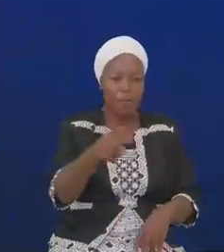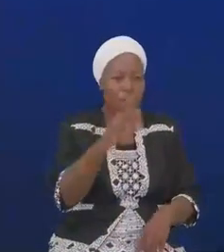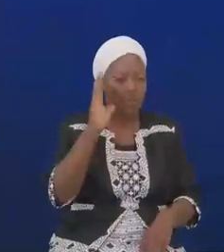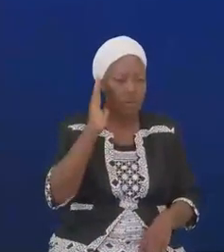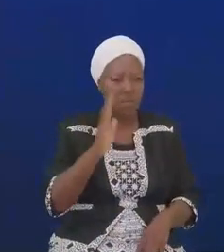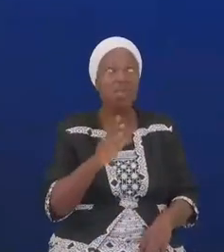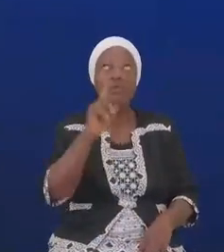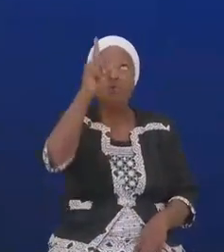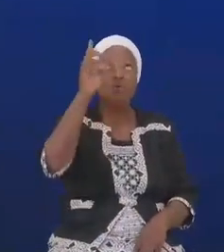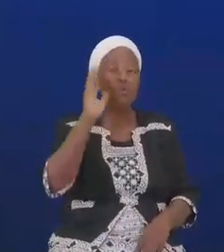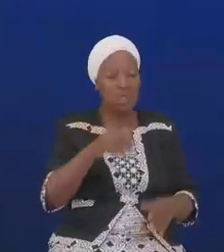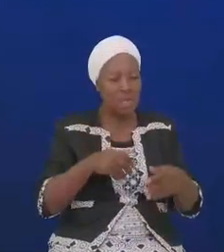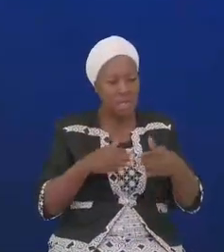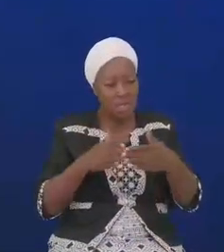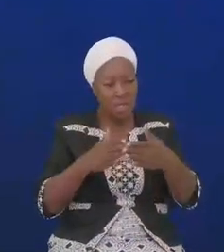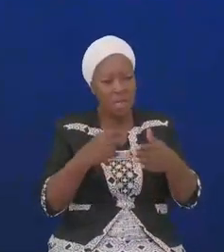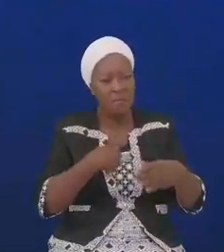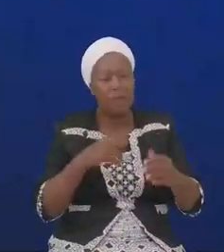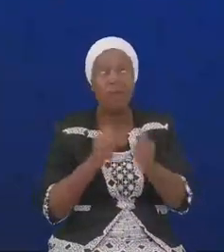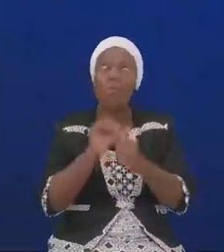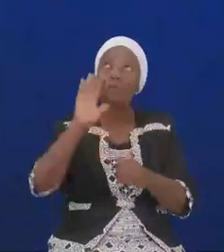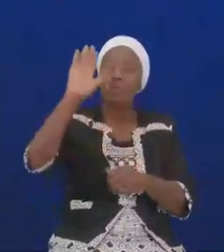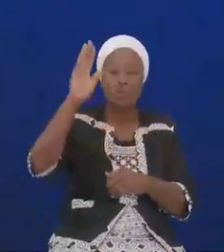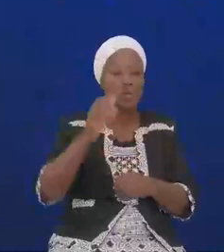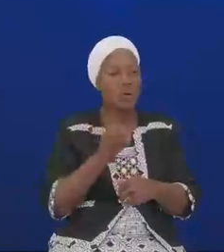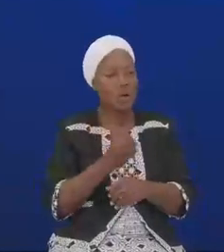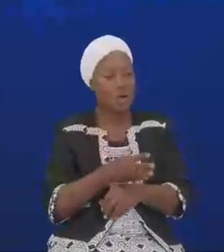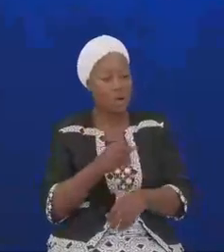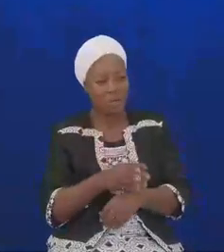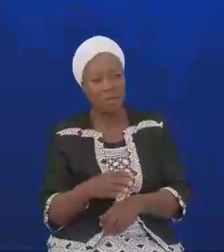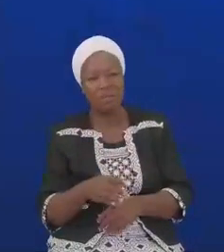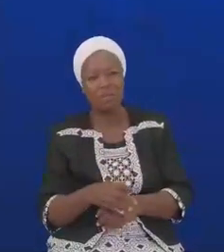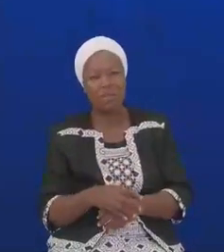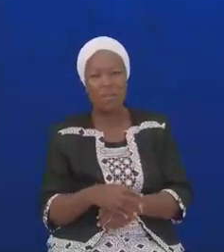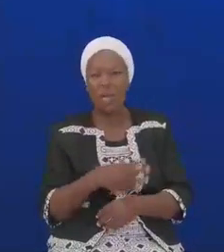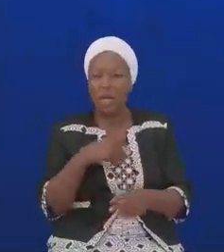Psaume 73. Psaume 73.